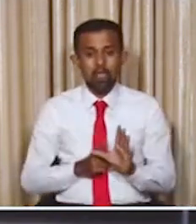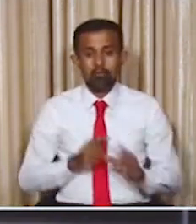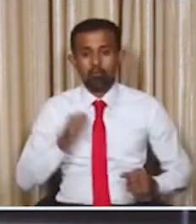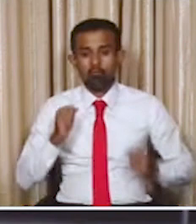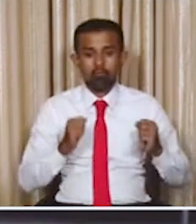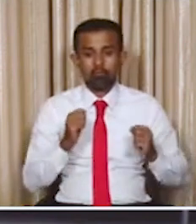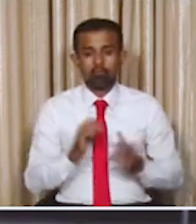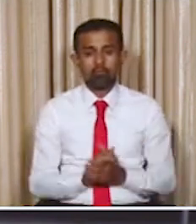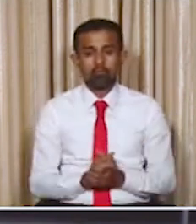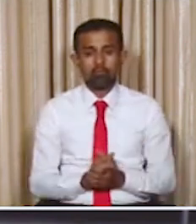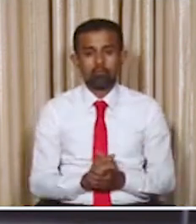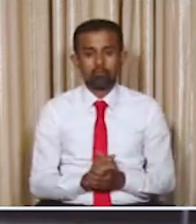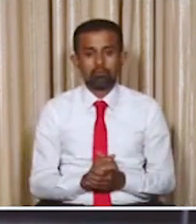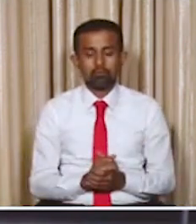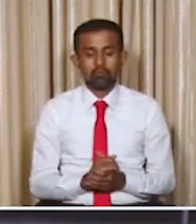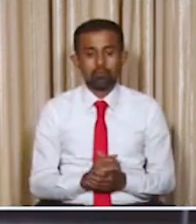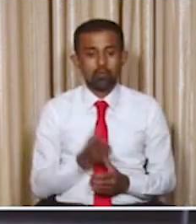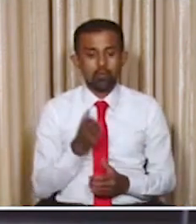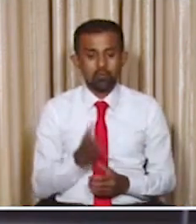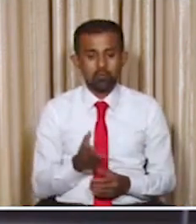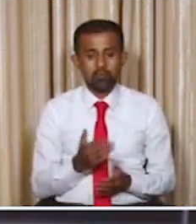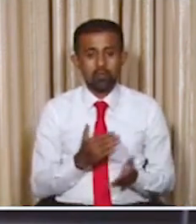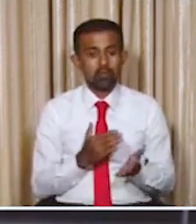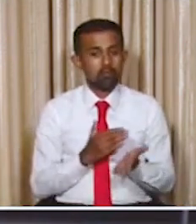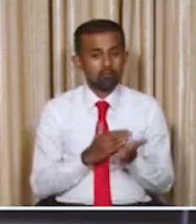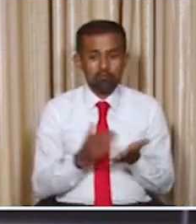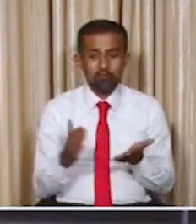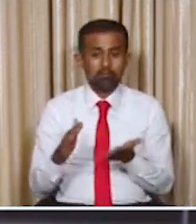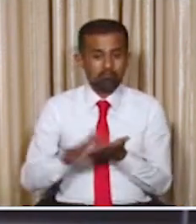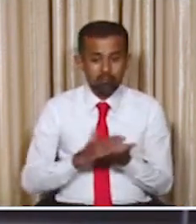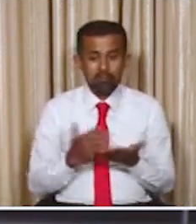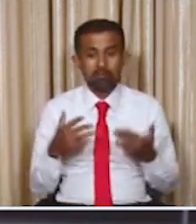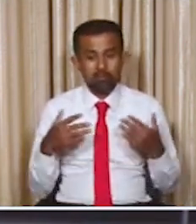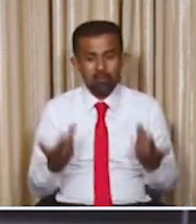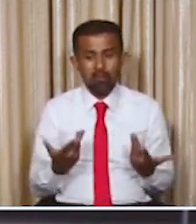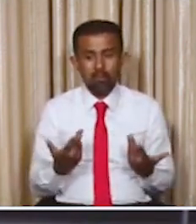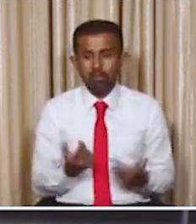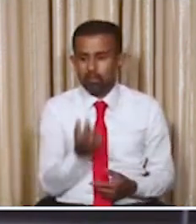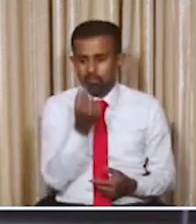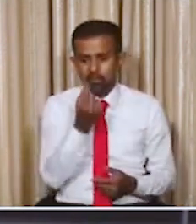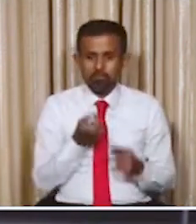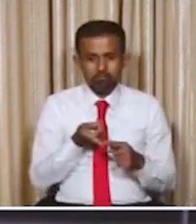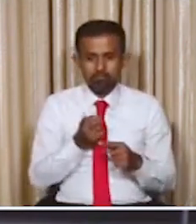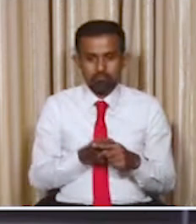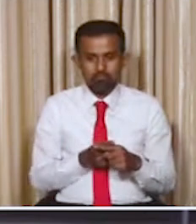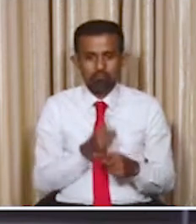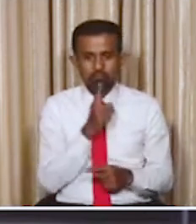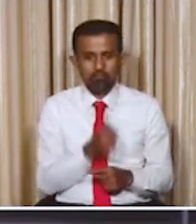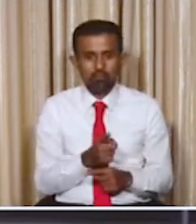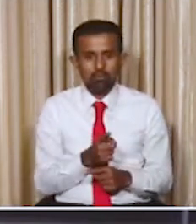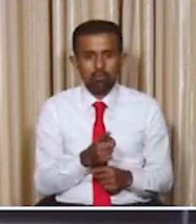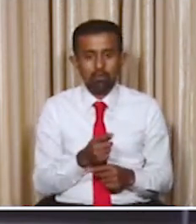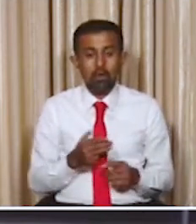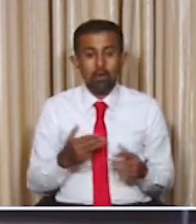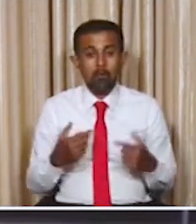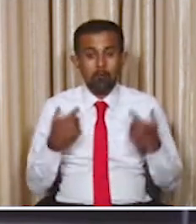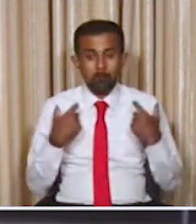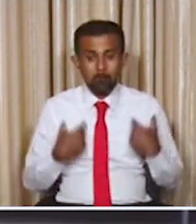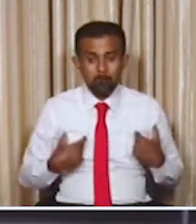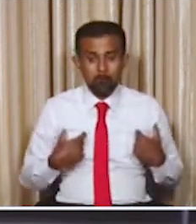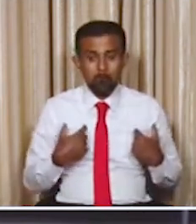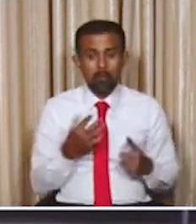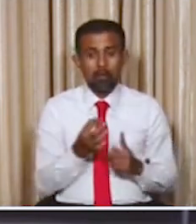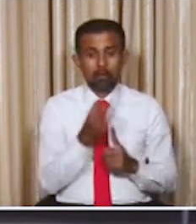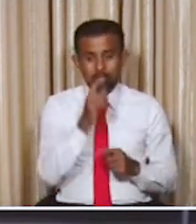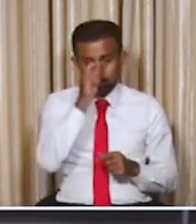දුවනවා මේකට ඉඩ දෙන්නේ නැහැ. පොඩි පොඩි උදාහරණයක් මම ගන්නම්. ගරු මහින්ද රාජපක්ෂ